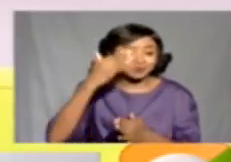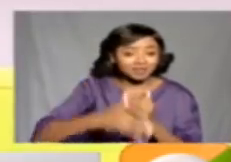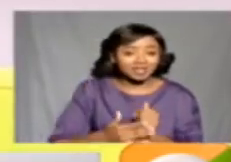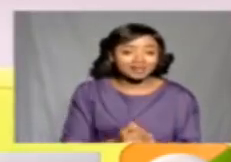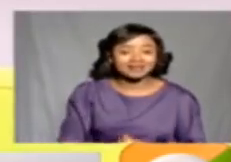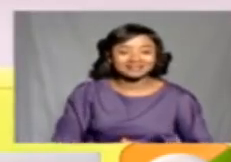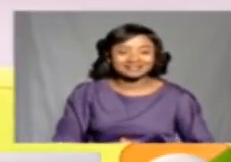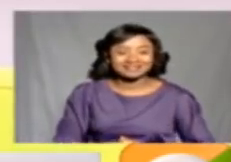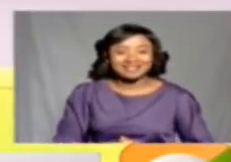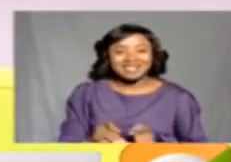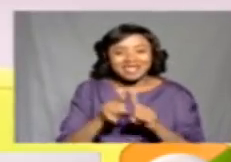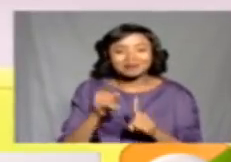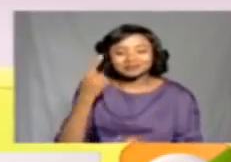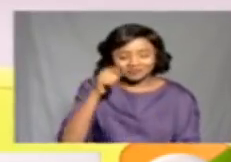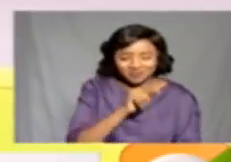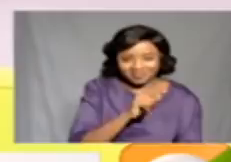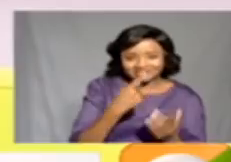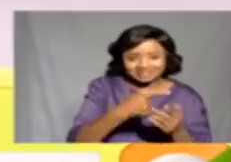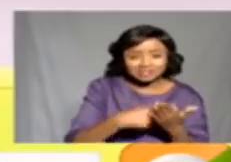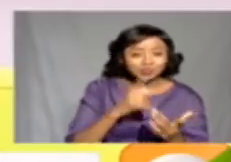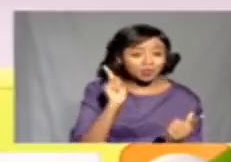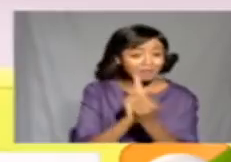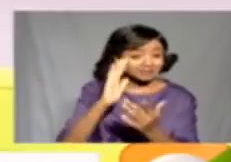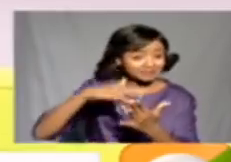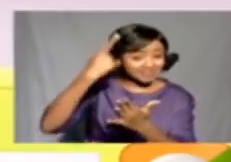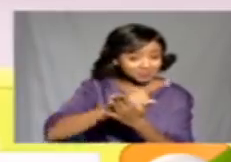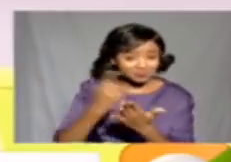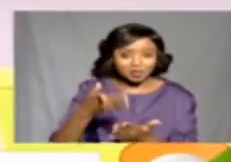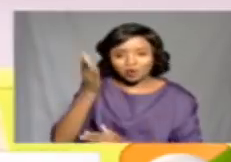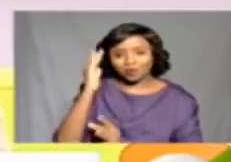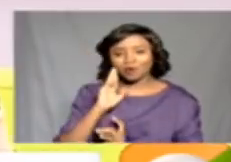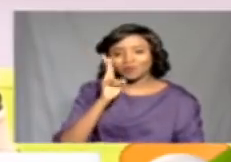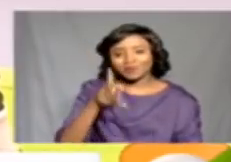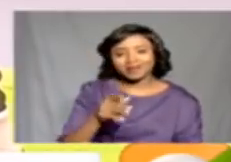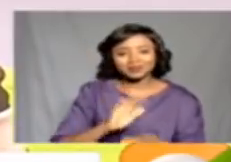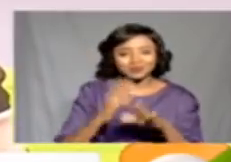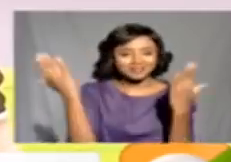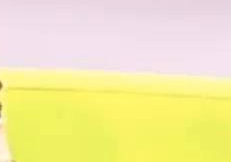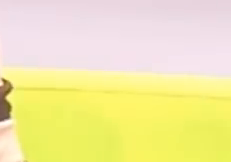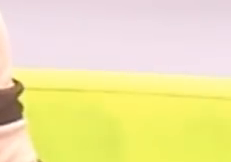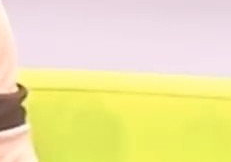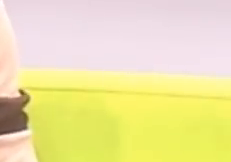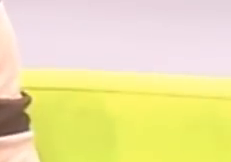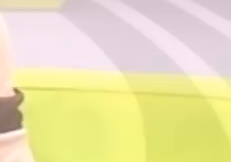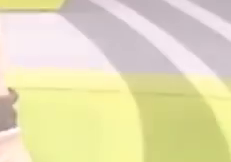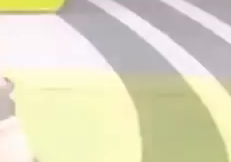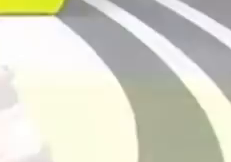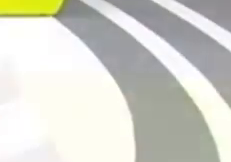hususan kwa Longalonga. Tukutane wiki ijayo panapo majaliwa. Usiku mwema.